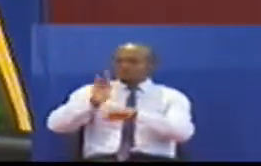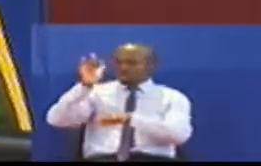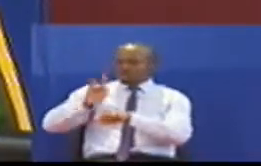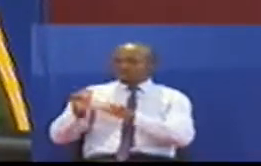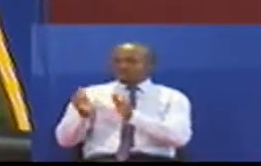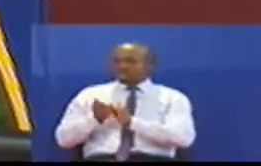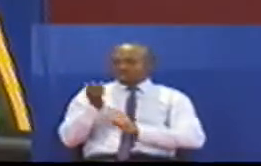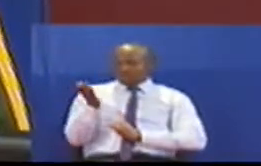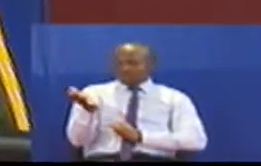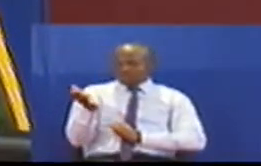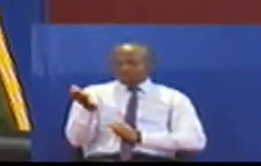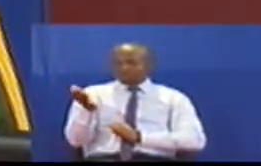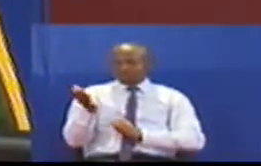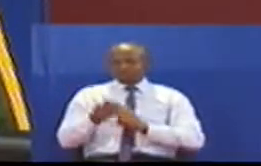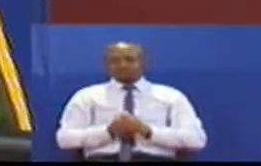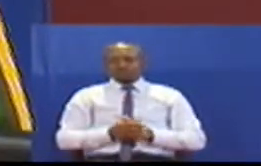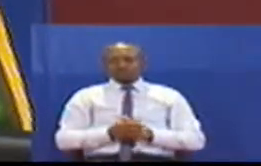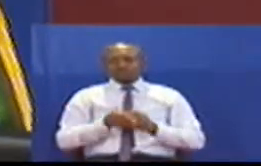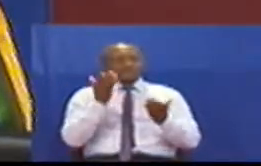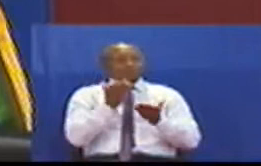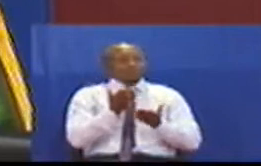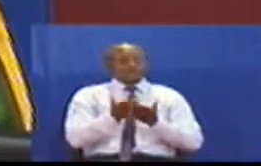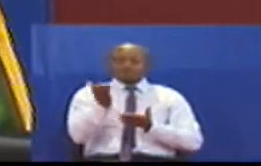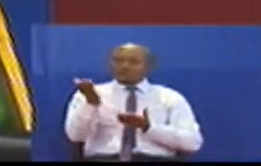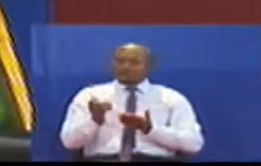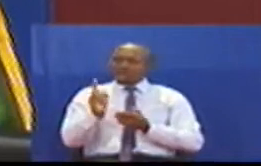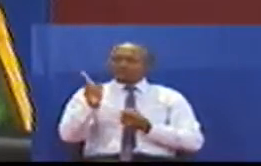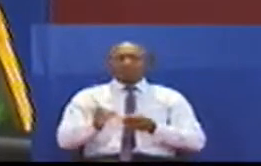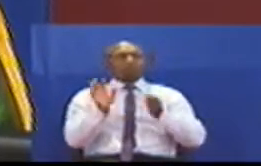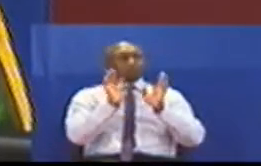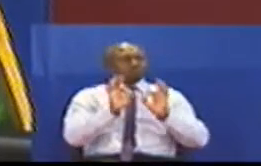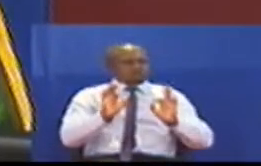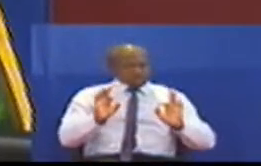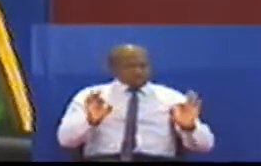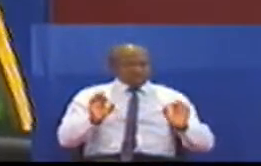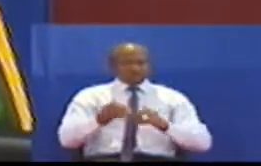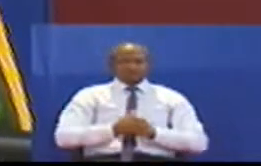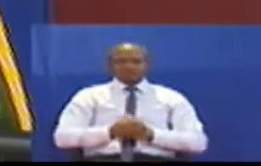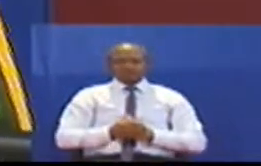jambo hili, pendekezo ambalo ni jema tu linajaribu kuangalia